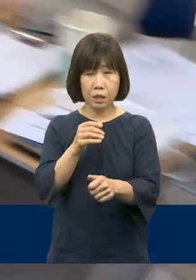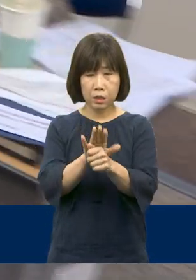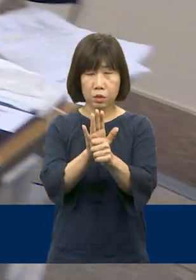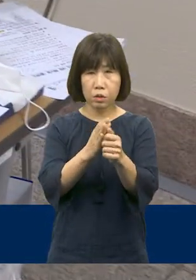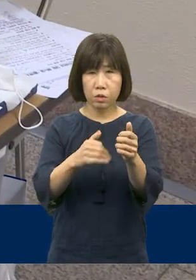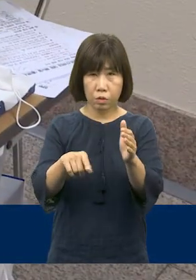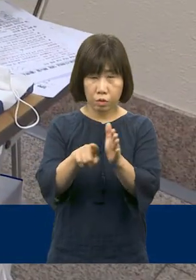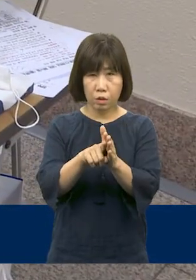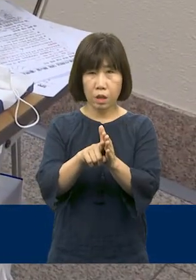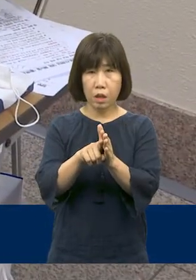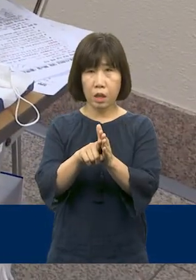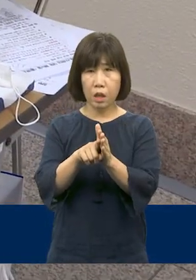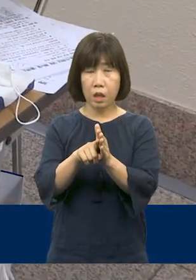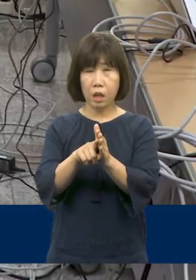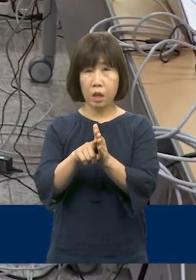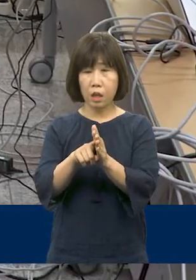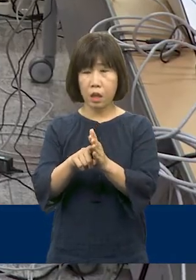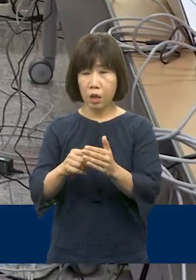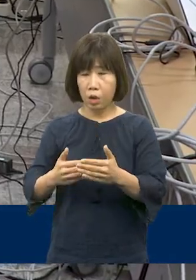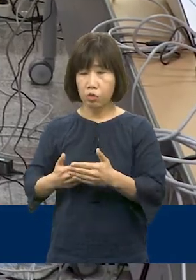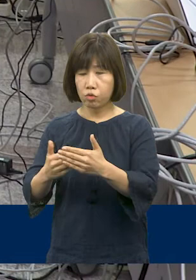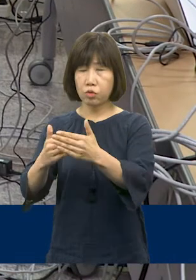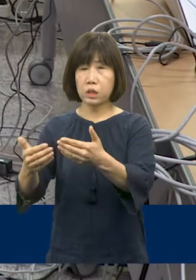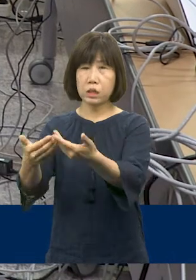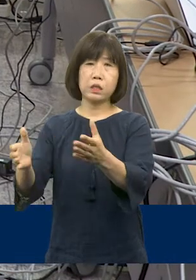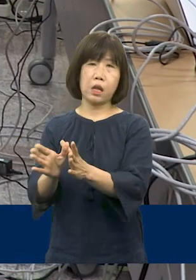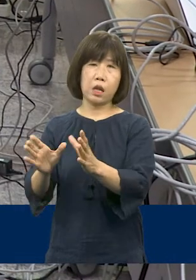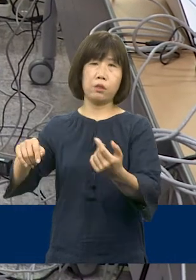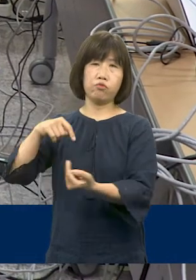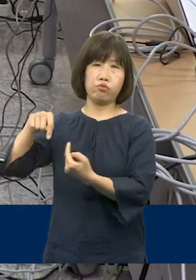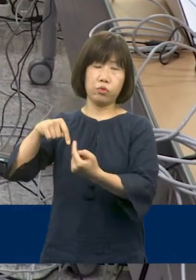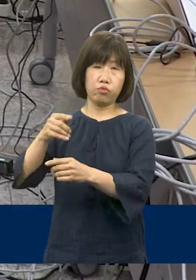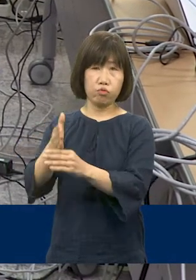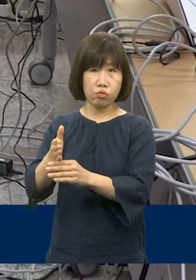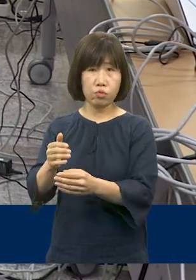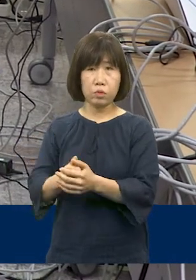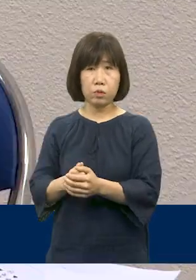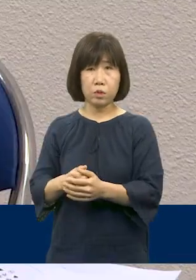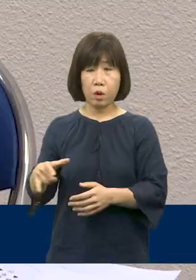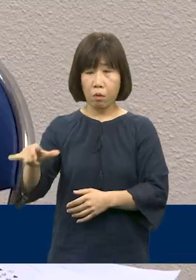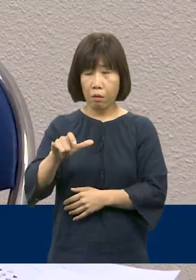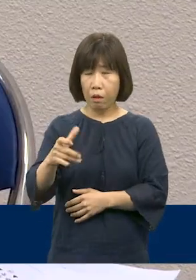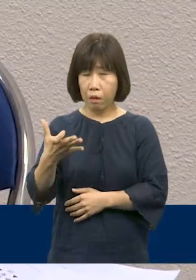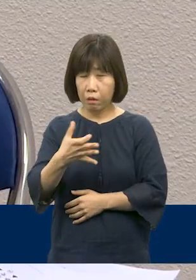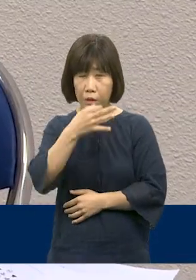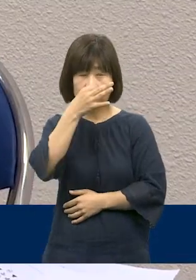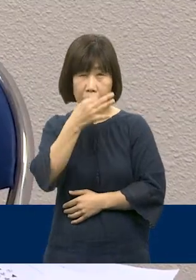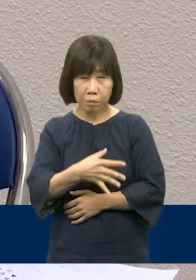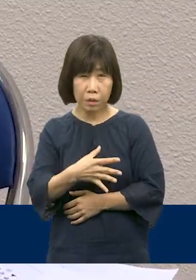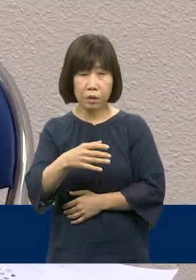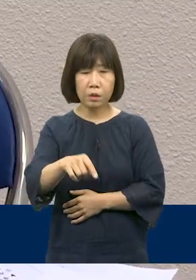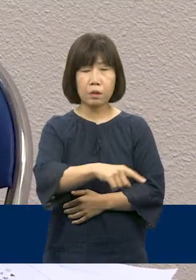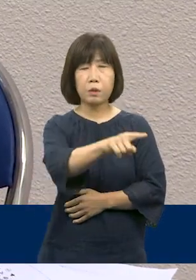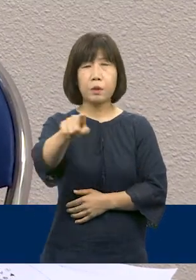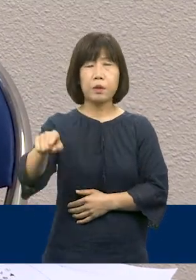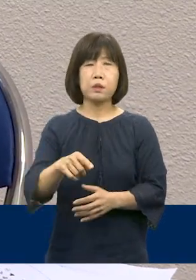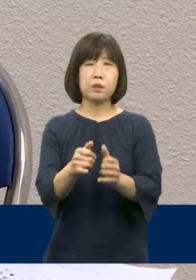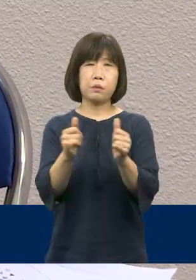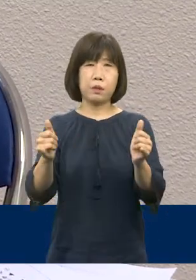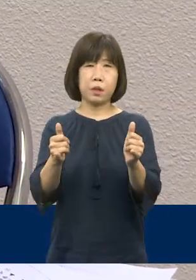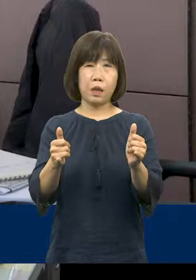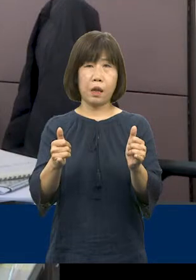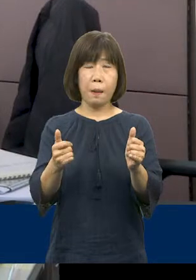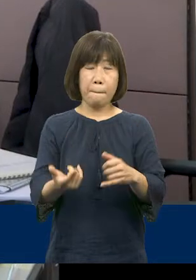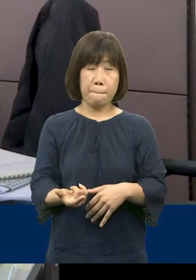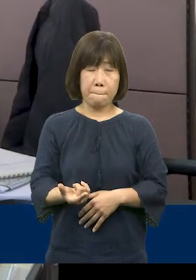신속한 지원을 위해 긴급 재난 지원금 추진단을 구성 에 운영하고 있으며 코로나 119 로 힘든 시기를 겪고 있는